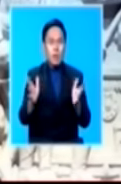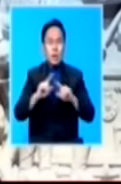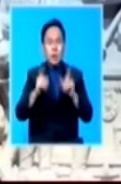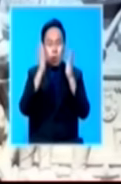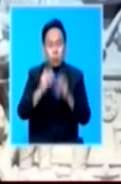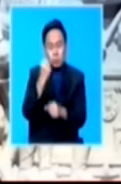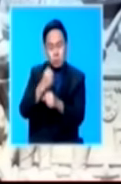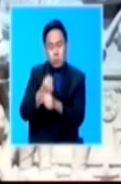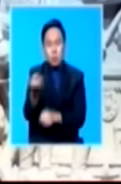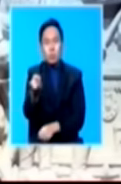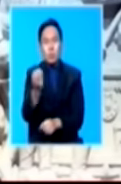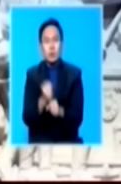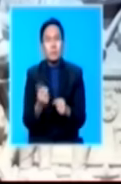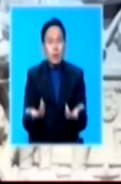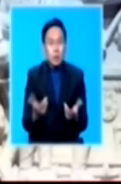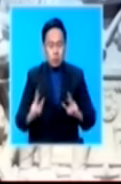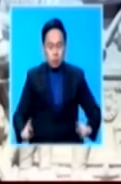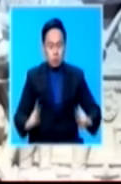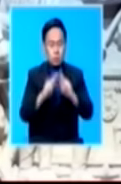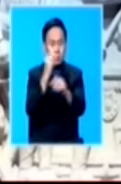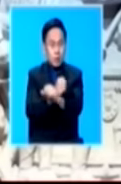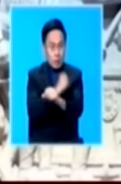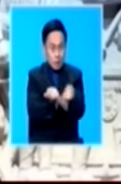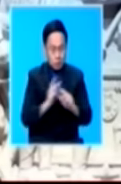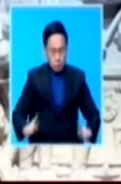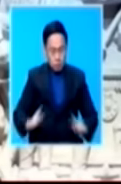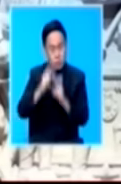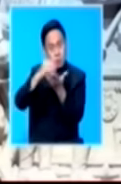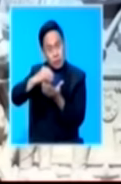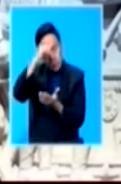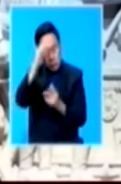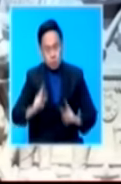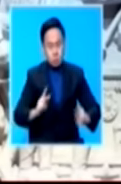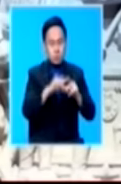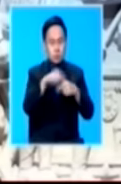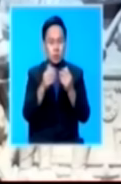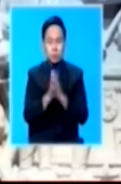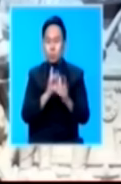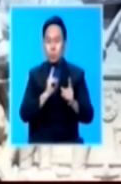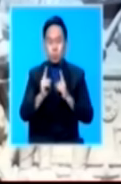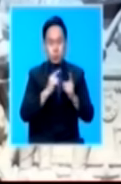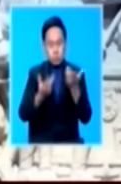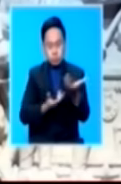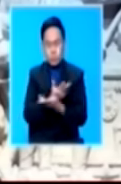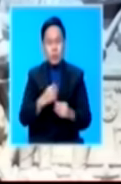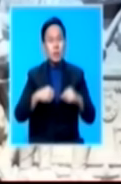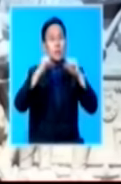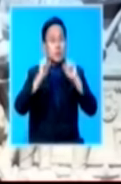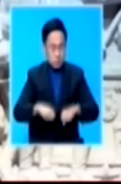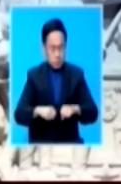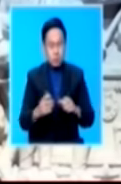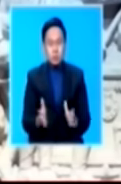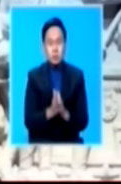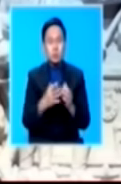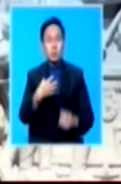พราะนั้นต้องร่วมมือกับกระทรวงแรงงานนะครับกระทรวงสาธารณสุขกระทรวงแรงงานแล้วก็ทุกกระทรวงถึงความต้องการของแรงงานและอีกประการนึงก็คือว่าในเมื่อเ